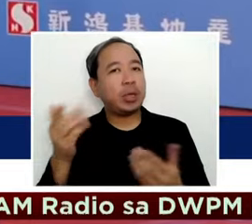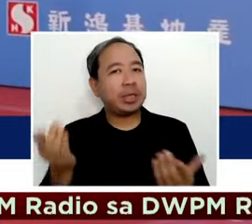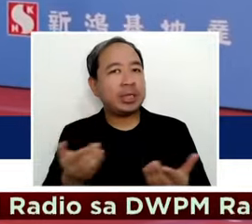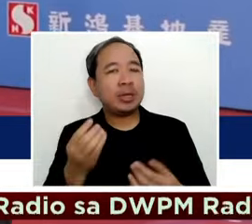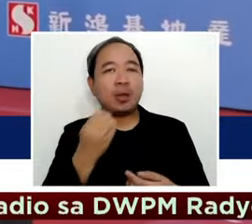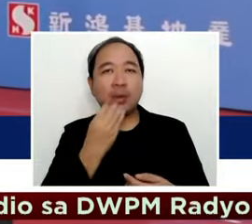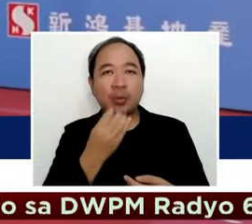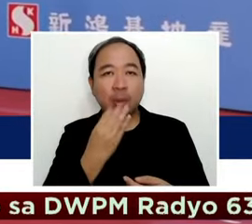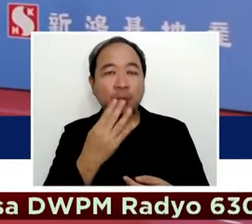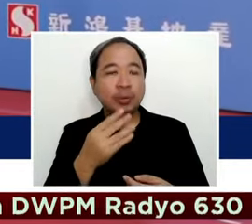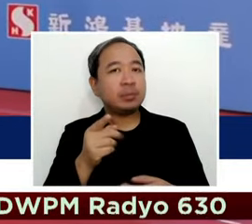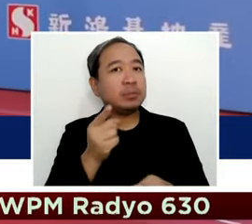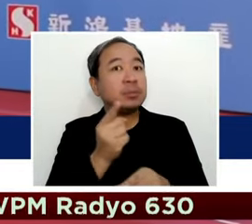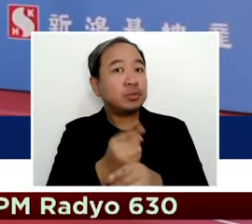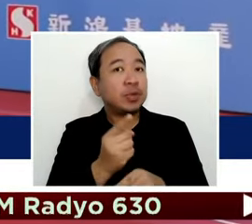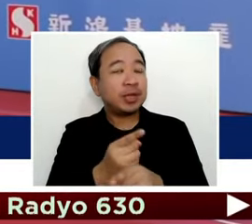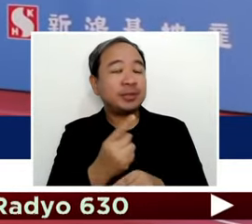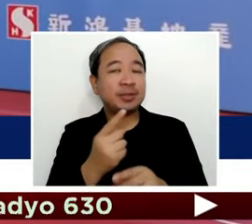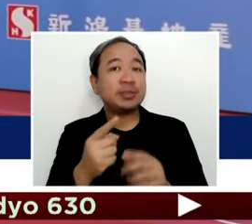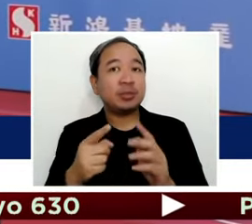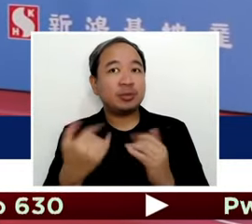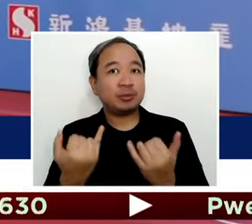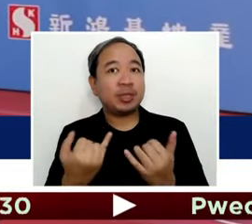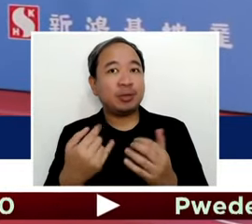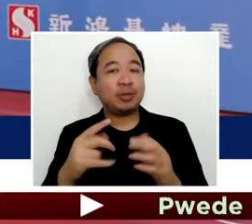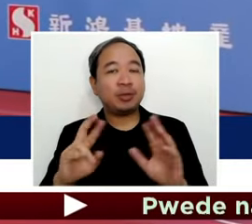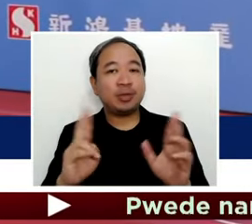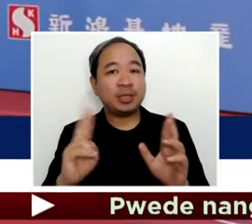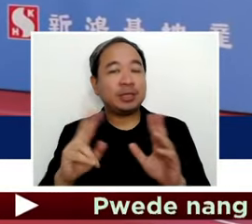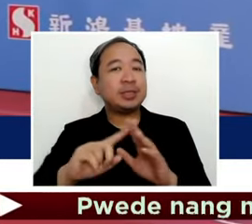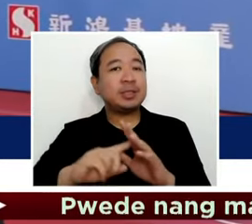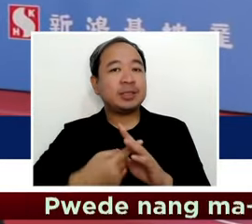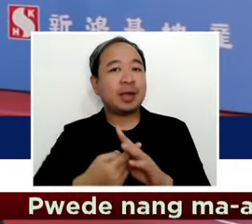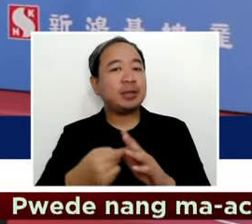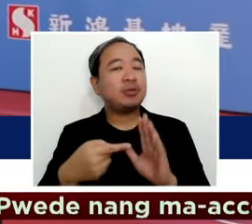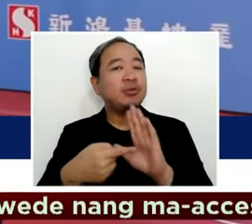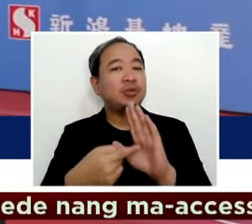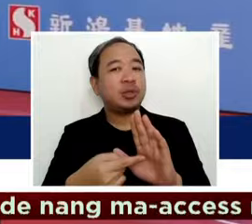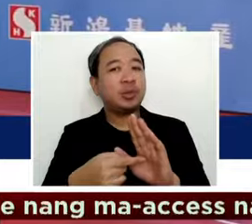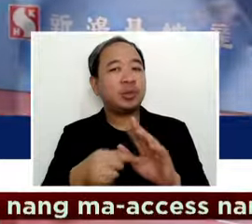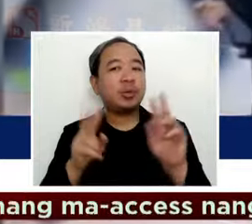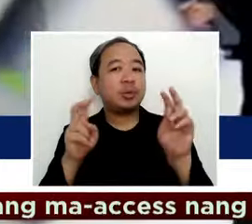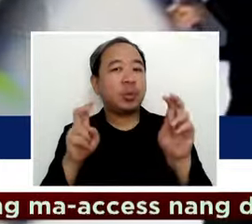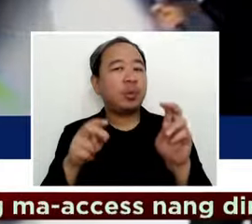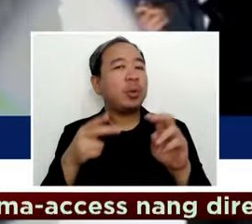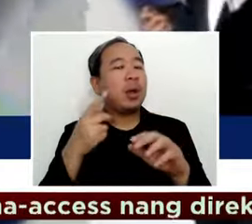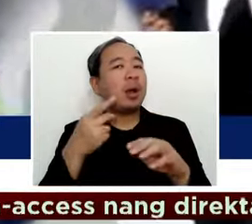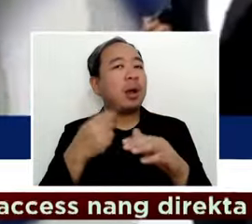At tama kayo, ilang minuto na lang ay magsisimula na ang premiere night ng Under Parallel Skies.